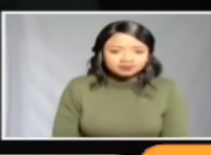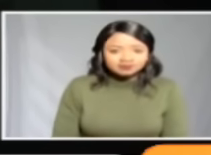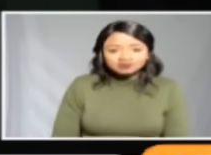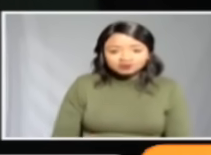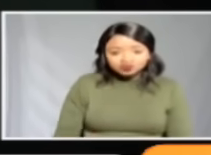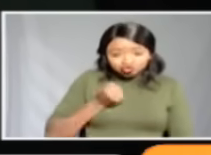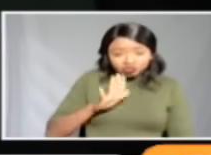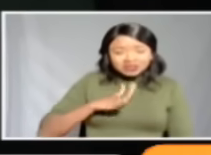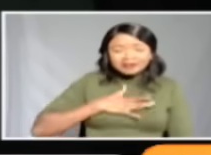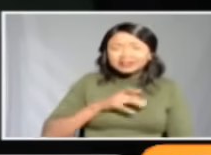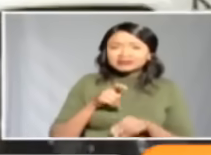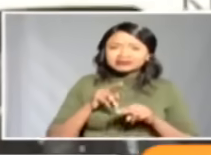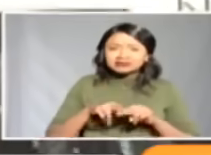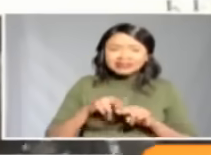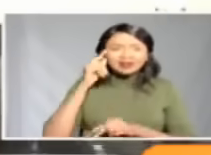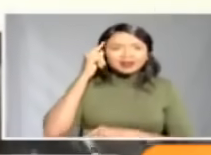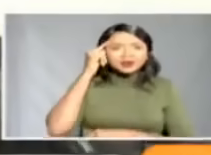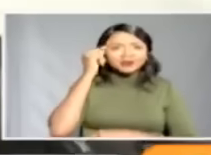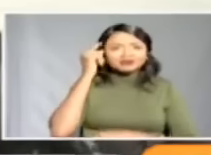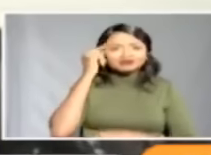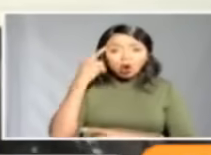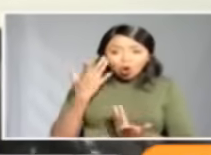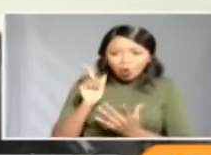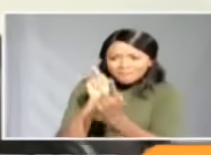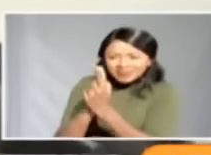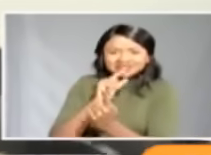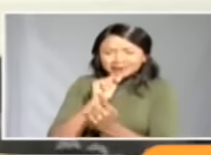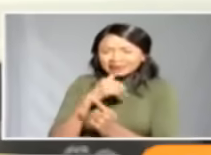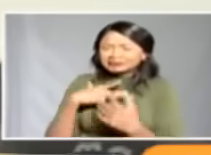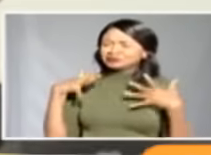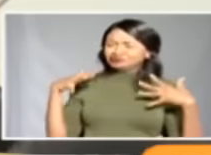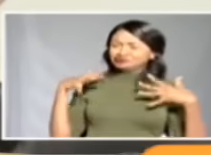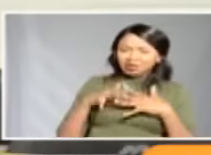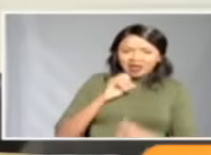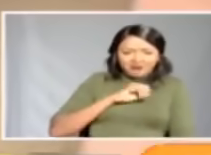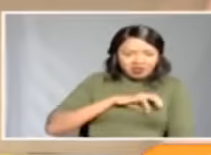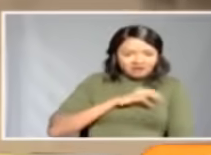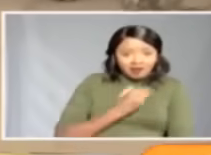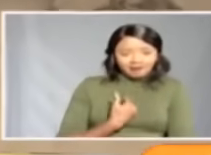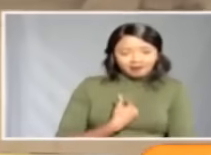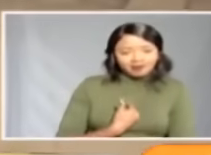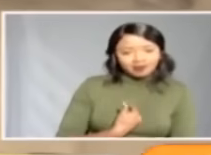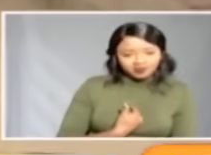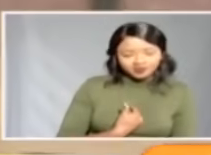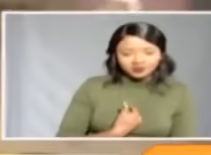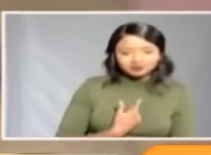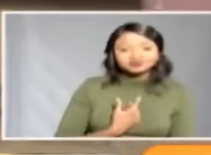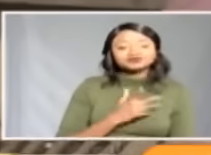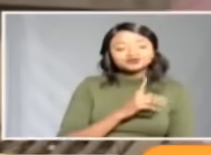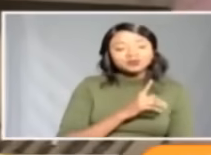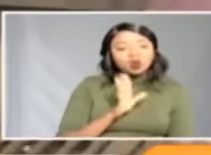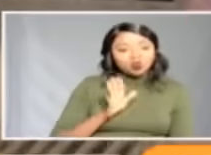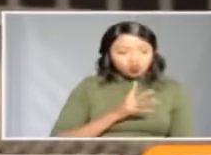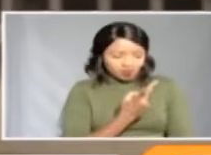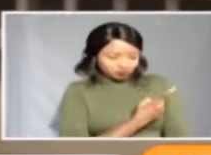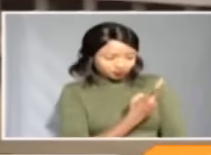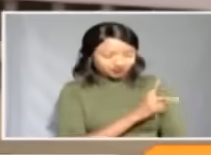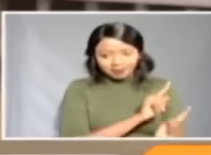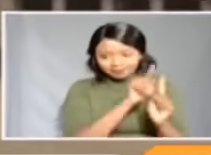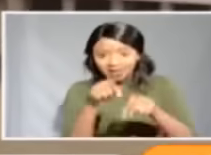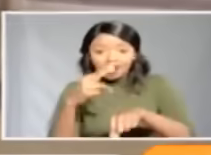kishtuka hasa akipatana na wanaume. anawasili hospitalini. Kamera